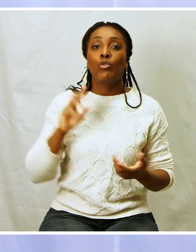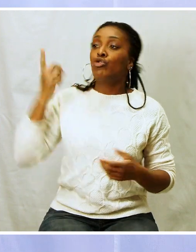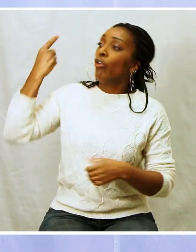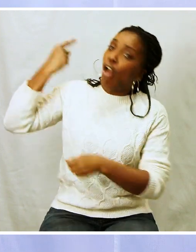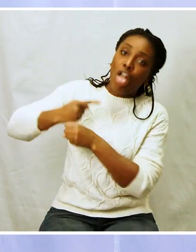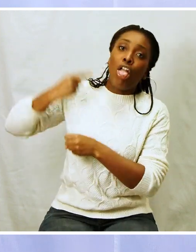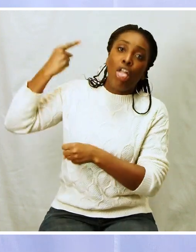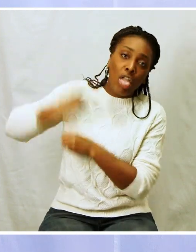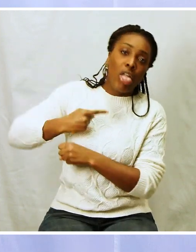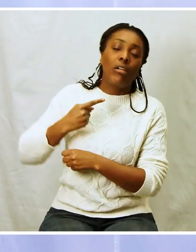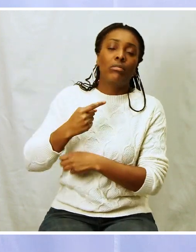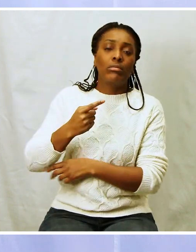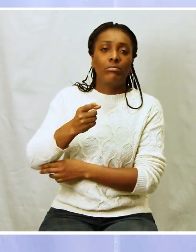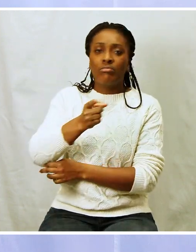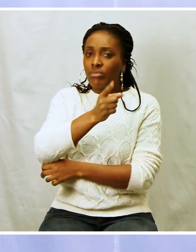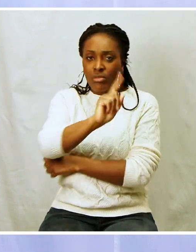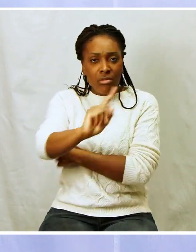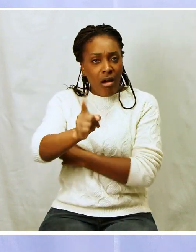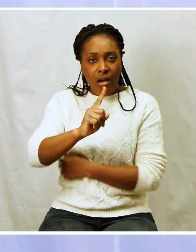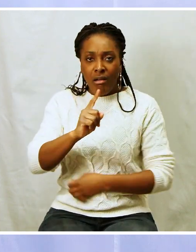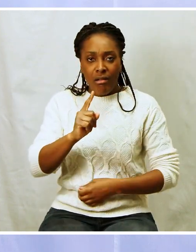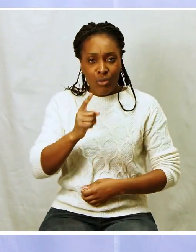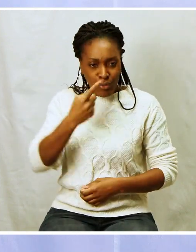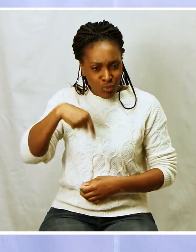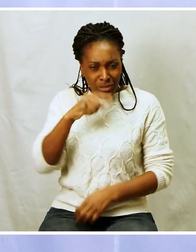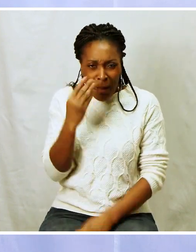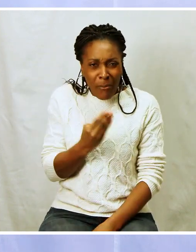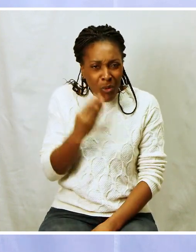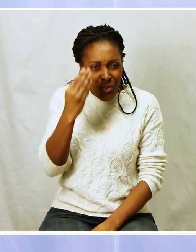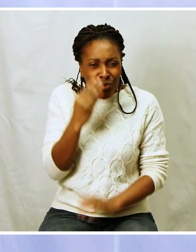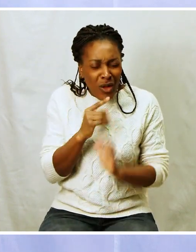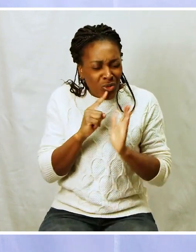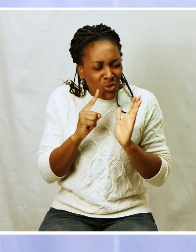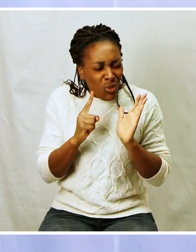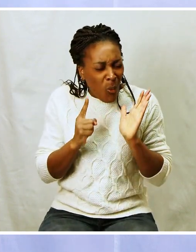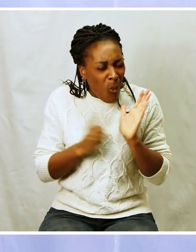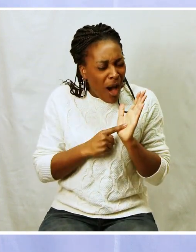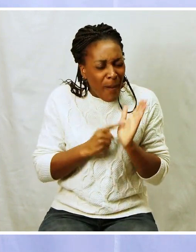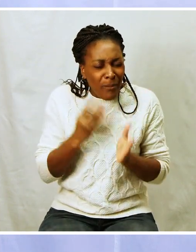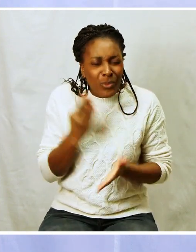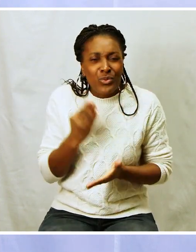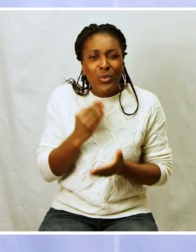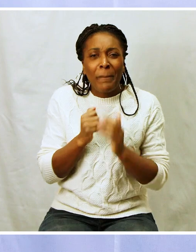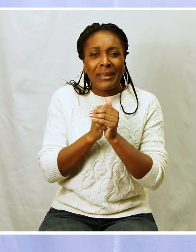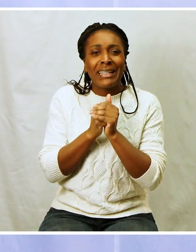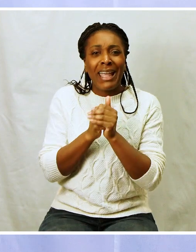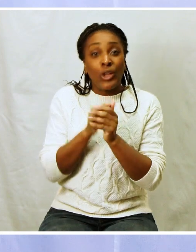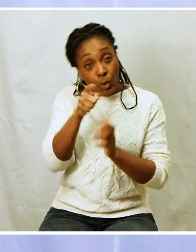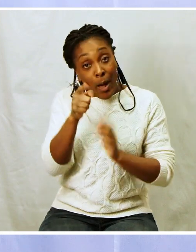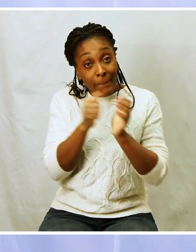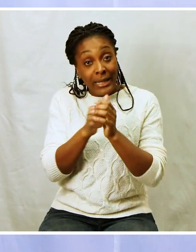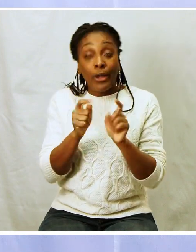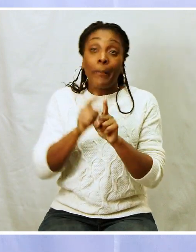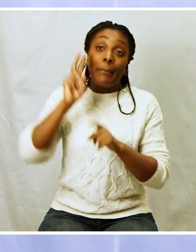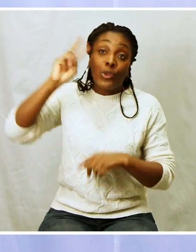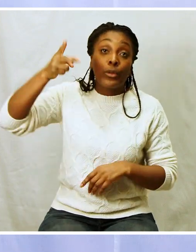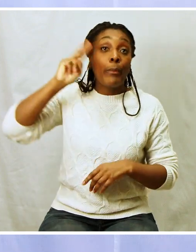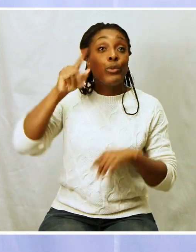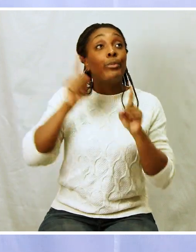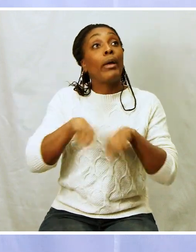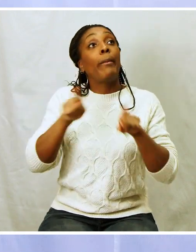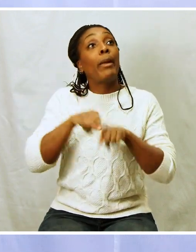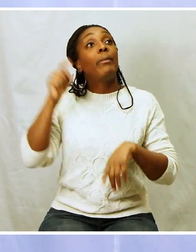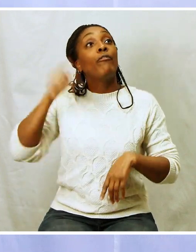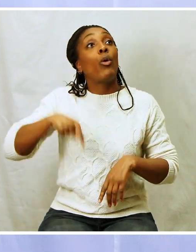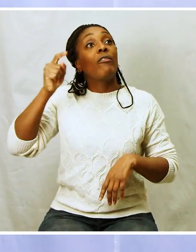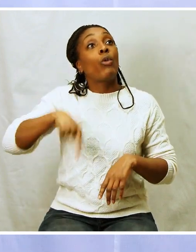t'impose, parce que c'est quelque chose, eh bien, qui est nécessaire pour notre vie. On ne prie pas par habitude. On ne prie pas parce qu'on nous a dit qu'il